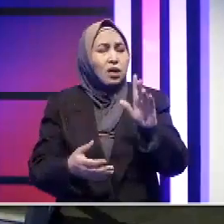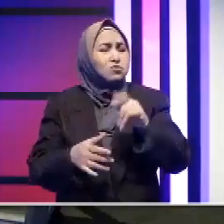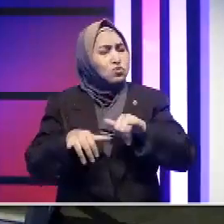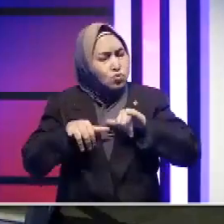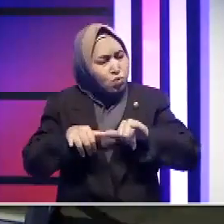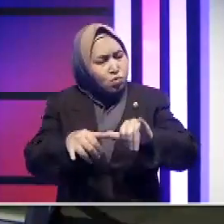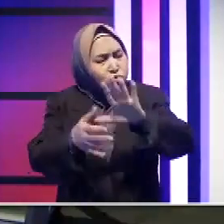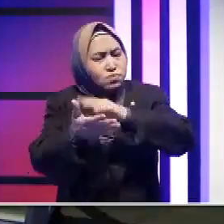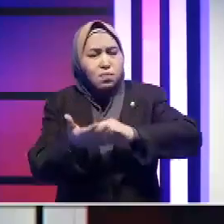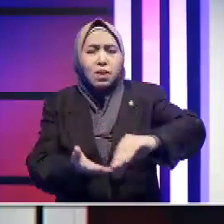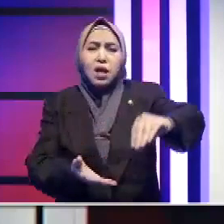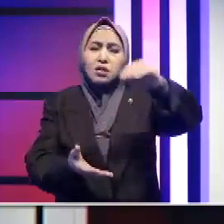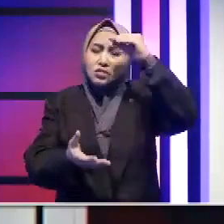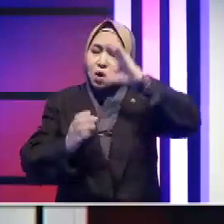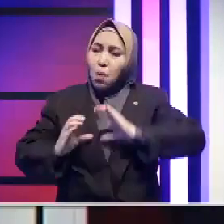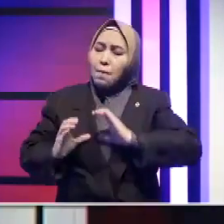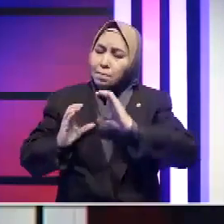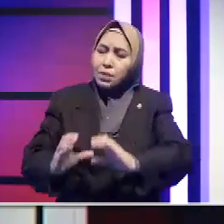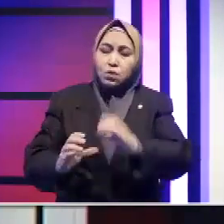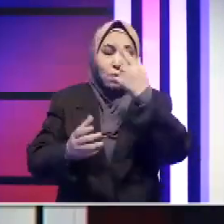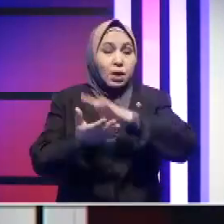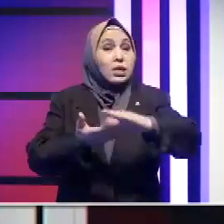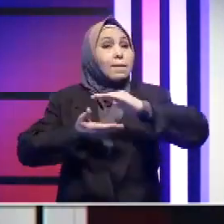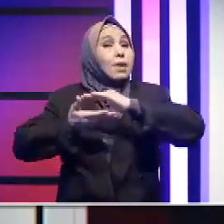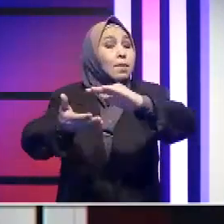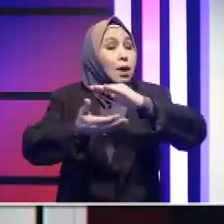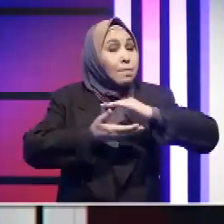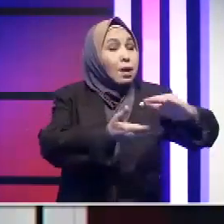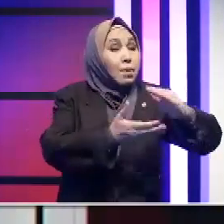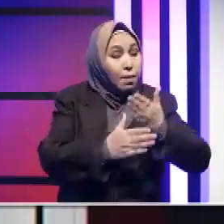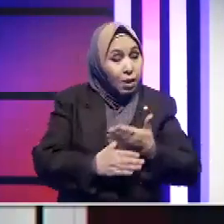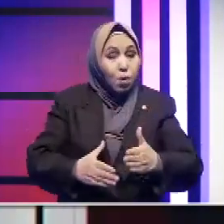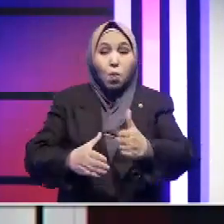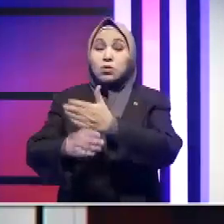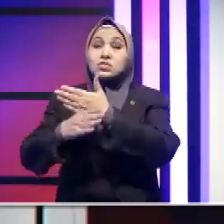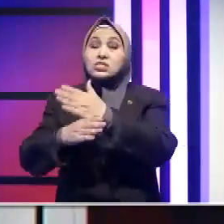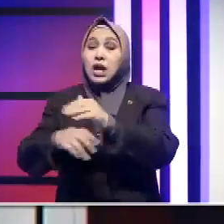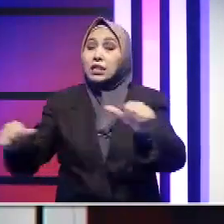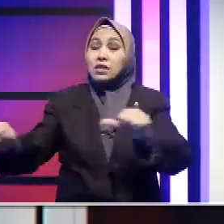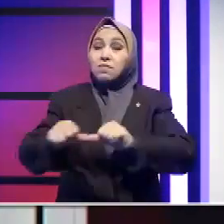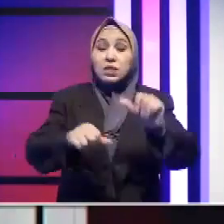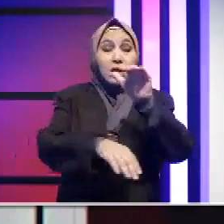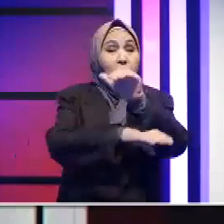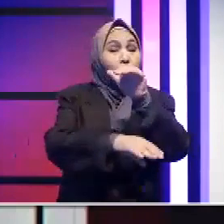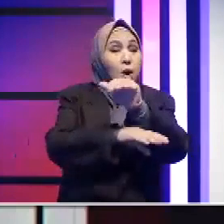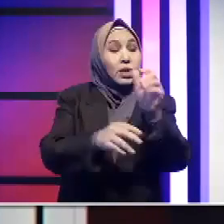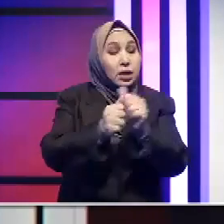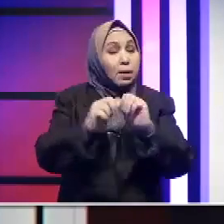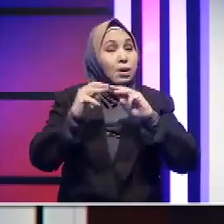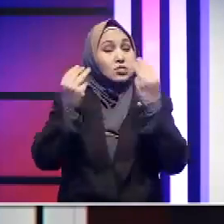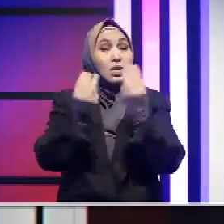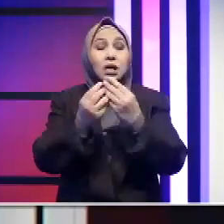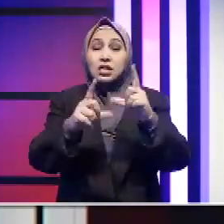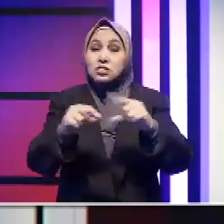belajar dan juga bersama Alquran menyampaikan nyir berkongsi activity dakwah dengan masyarakat jepun untuk